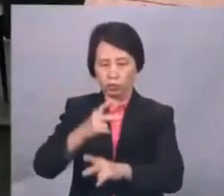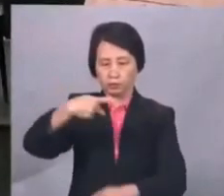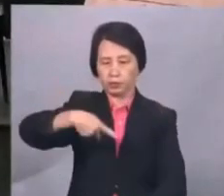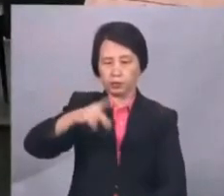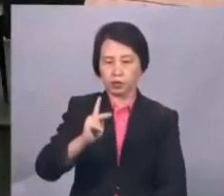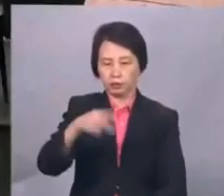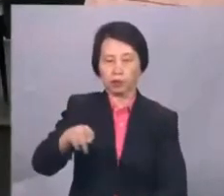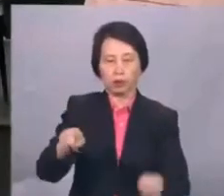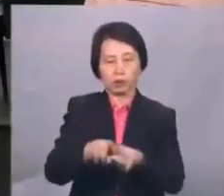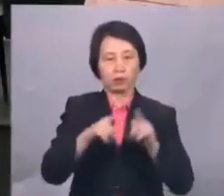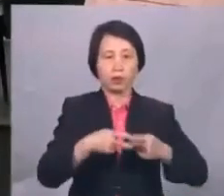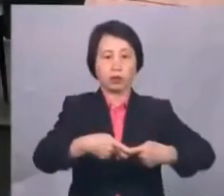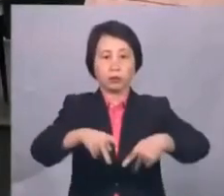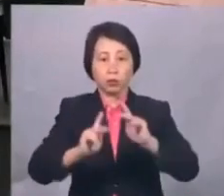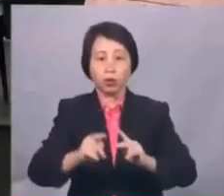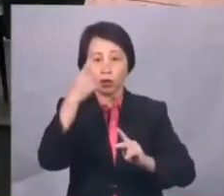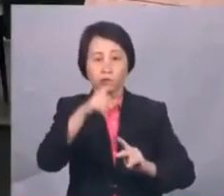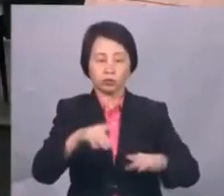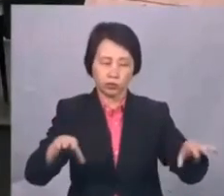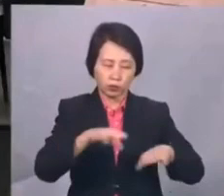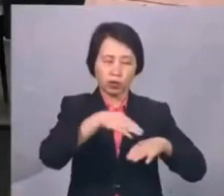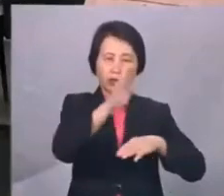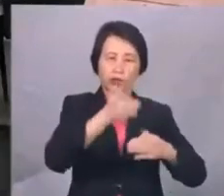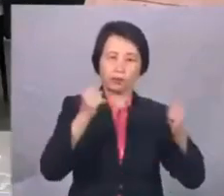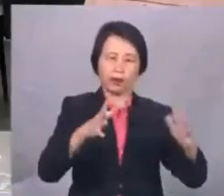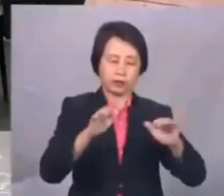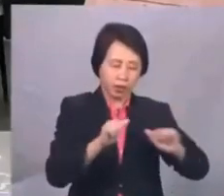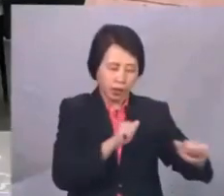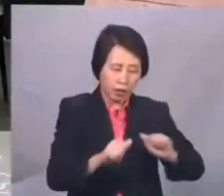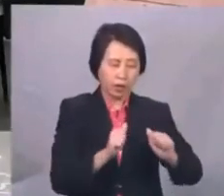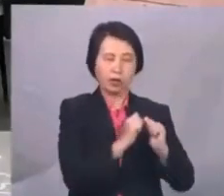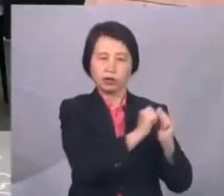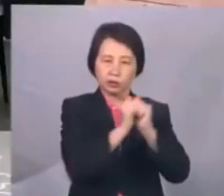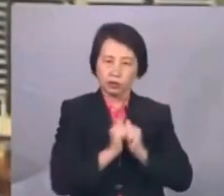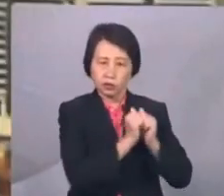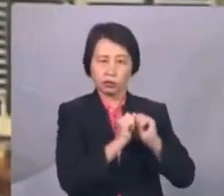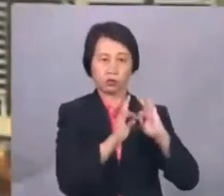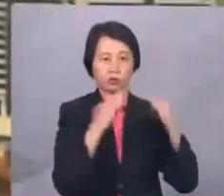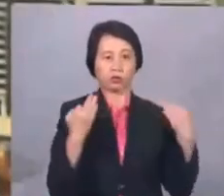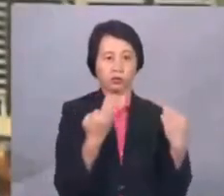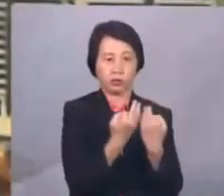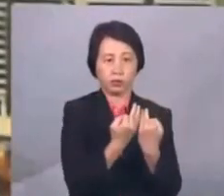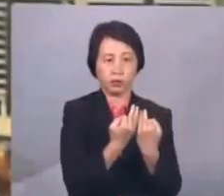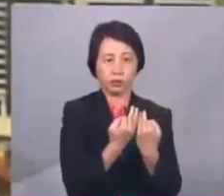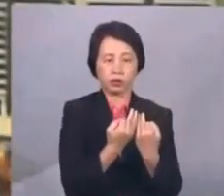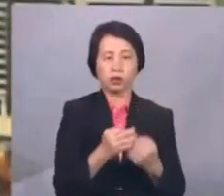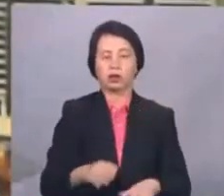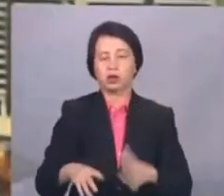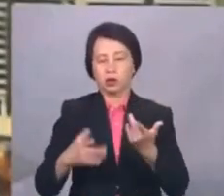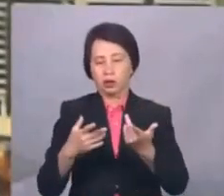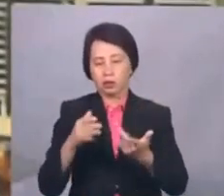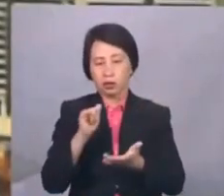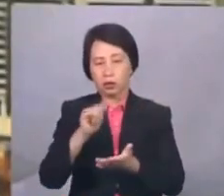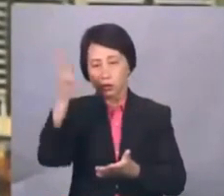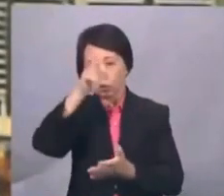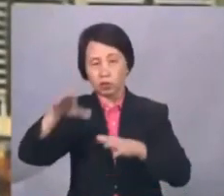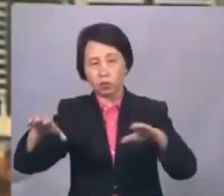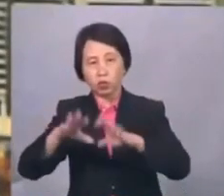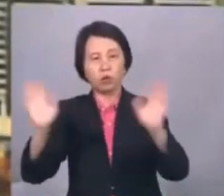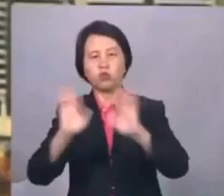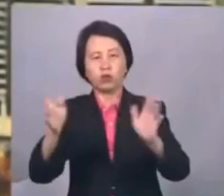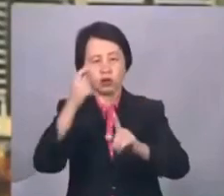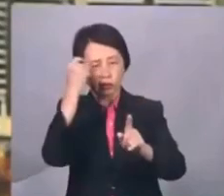pergerakan sebagai peluang untuk membuat lebih banyak activity bersama keluarga jelasnya langkah diambil kerajaan